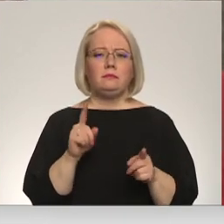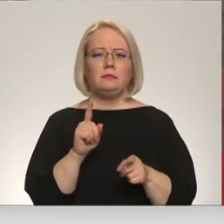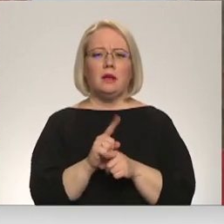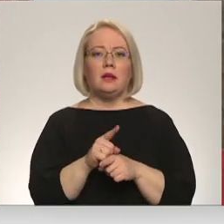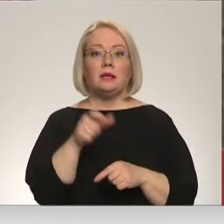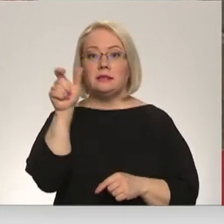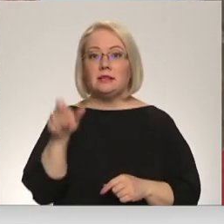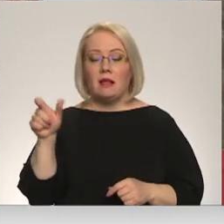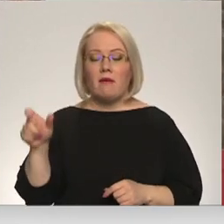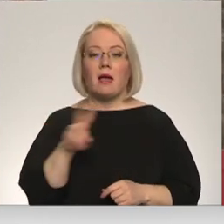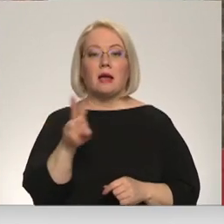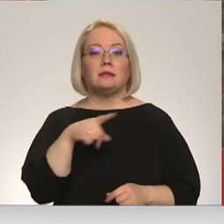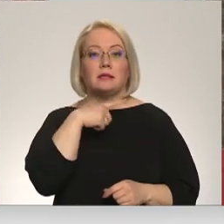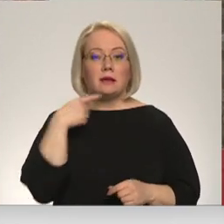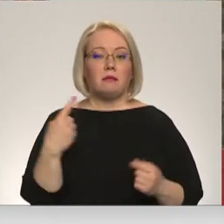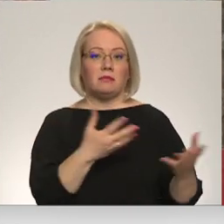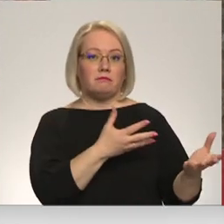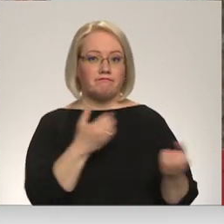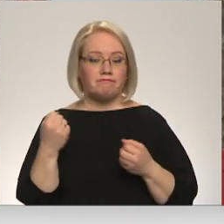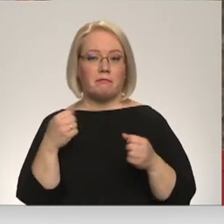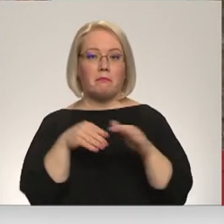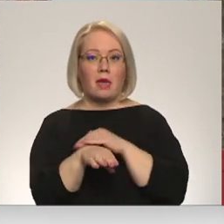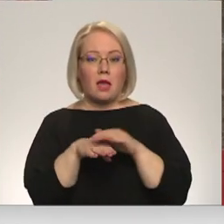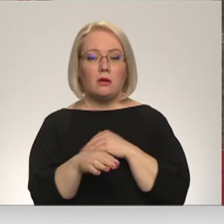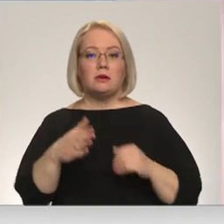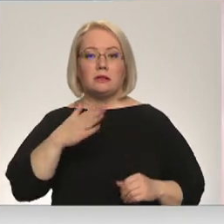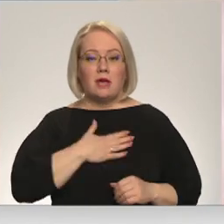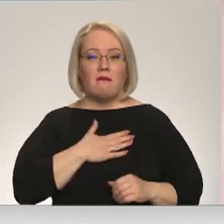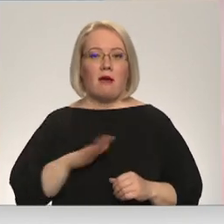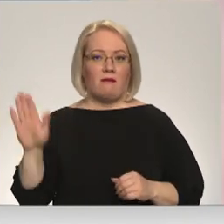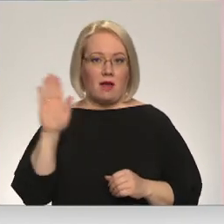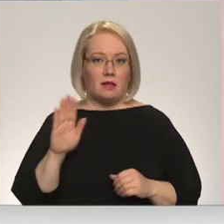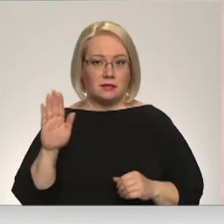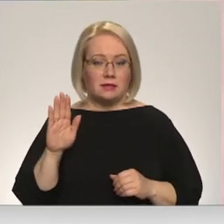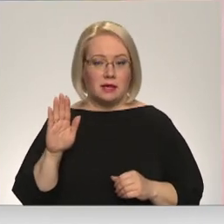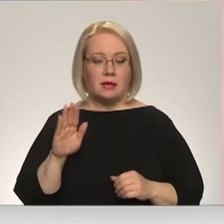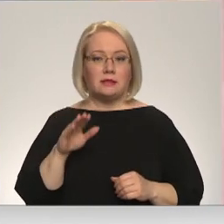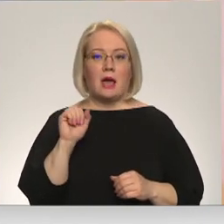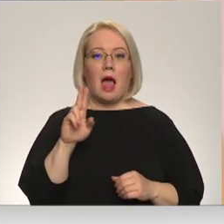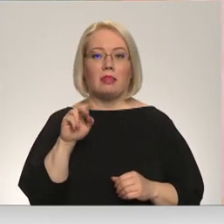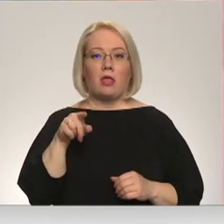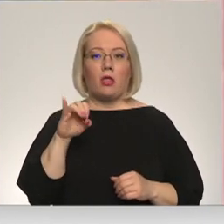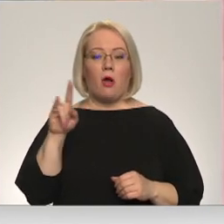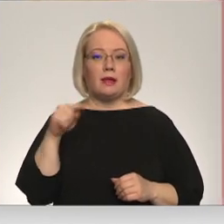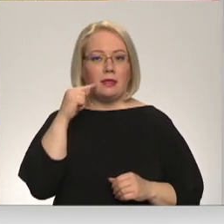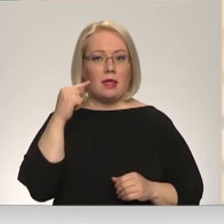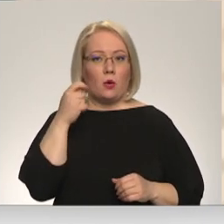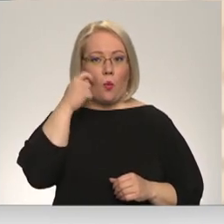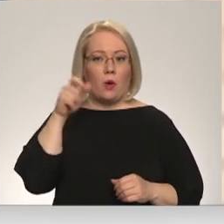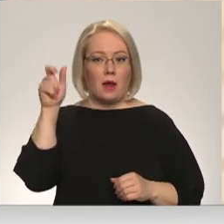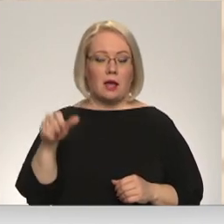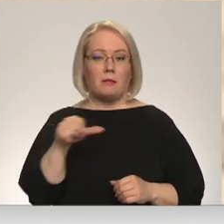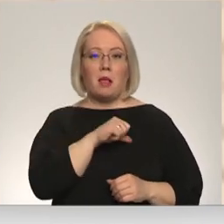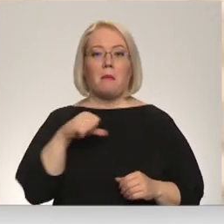tos cilvēks, kas grib pieņemt šos bēgļus savā zemē. Anatolija tētis ir ukrainis, bet, kad piedzima